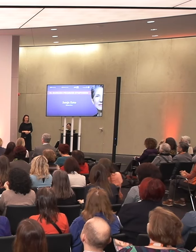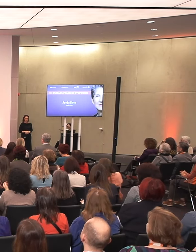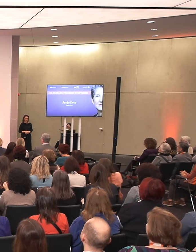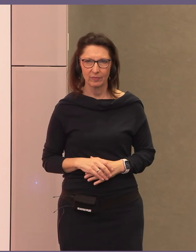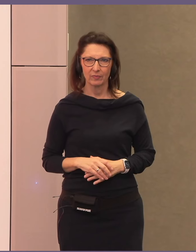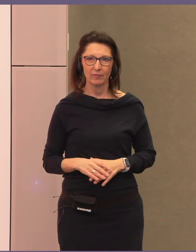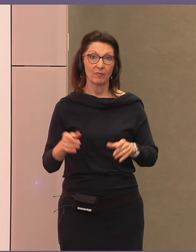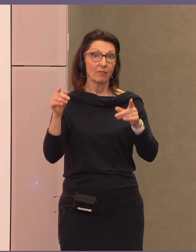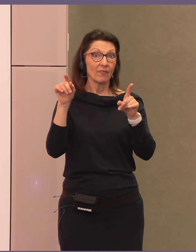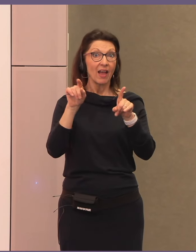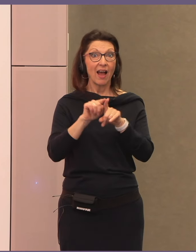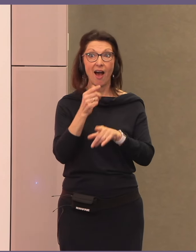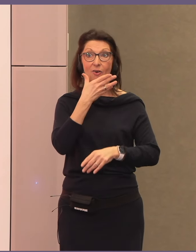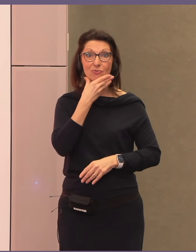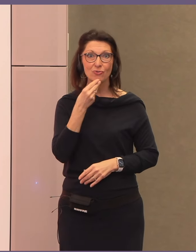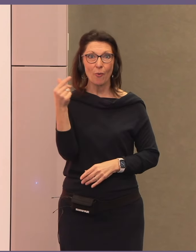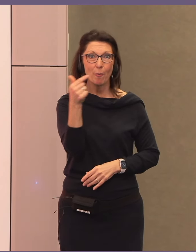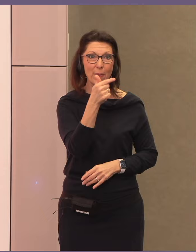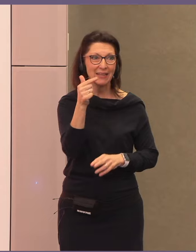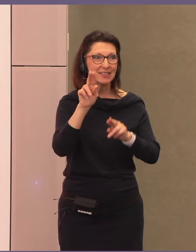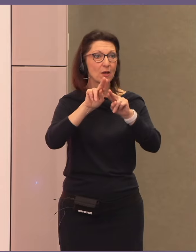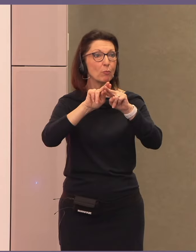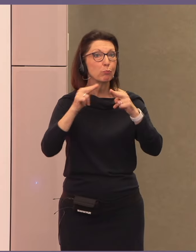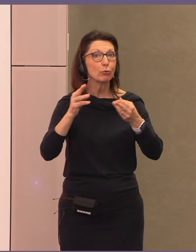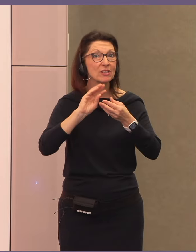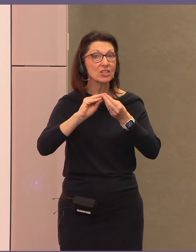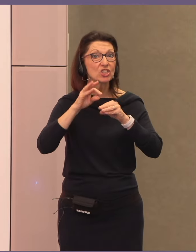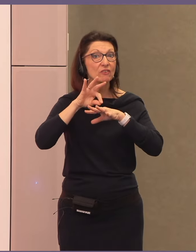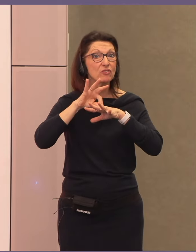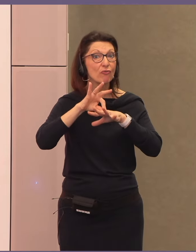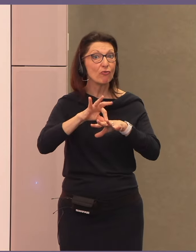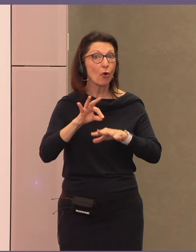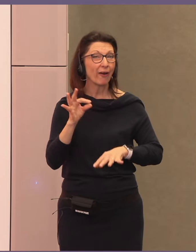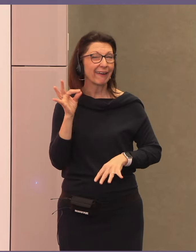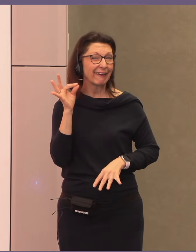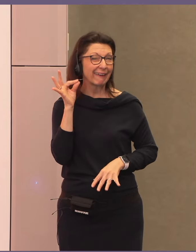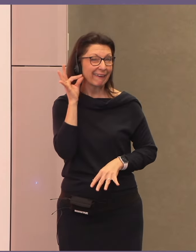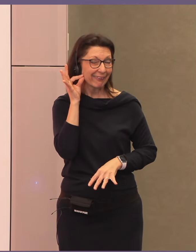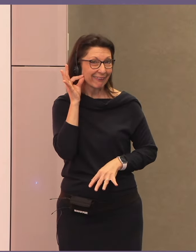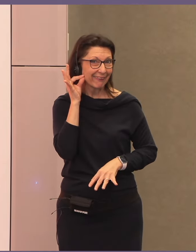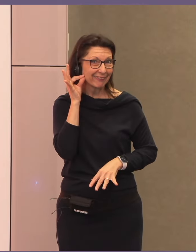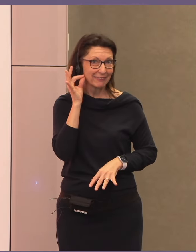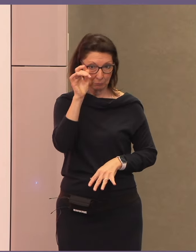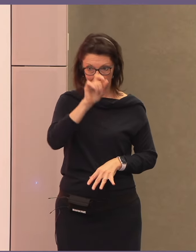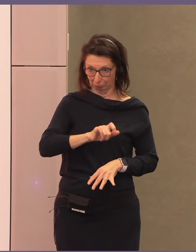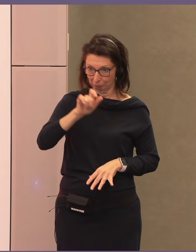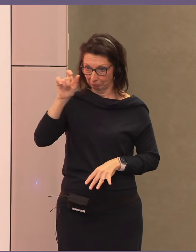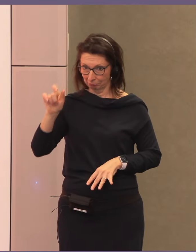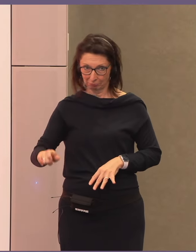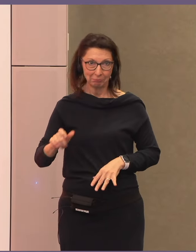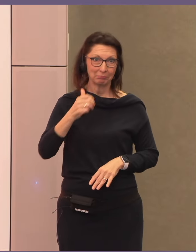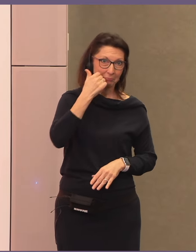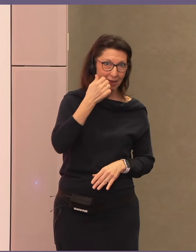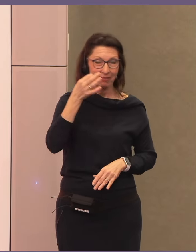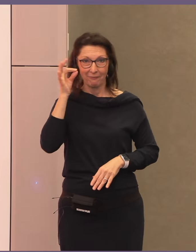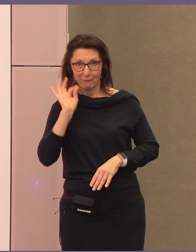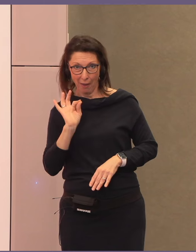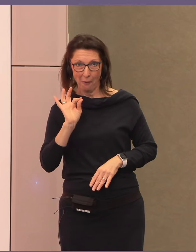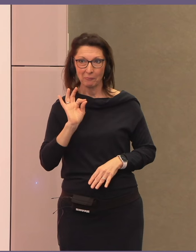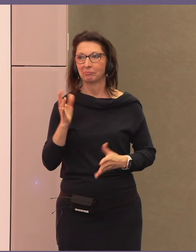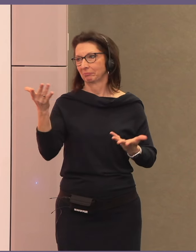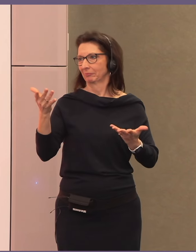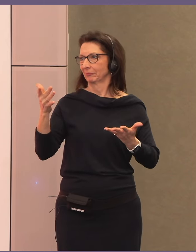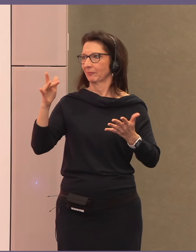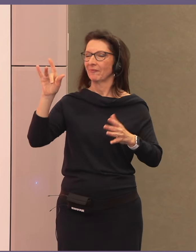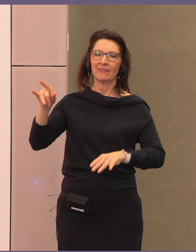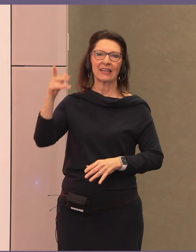Es ist auch schön, dass die beiden Bundesgeschäftsführerinnen, ich bin Bundesgeschäftsführerinnen, Bundesgeschäftsführer, bei uns sind lieber